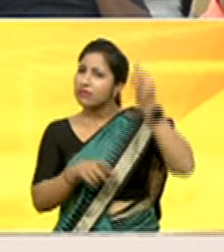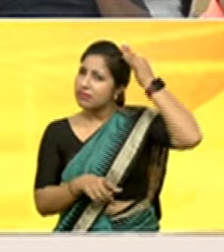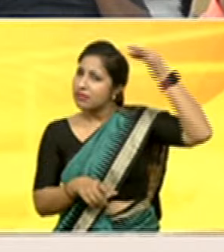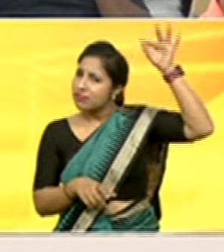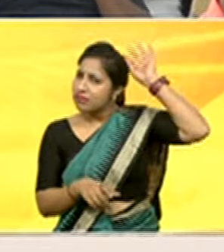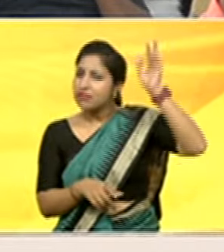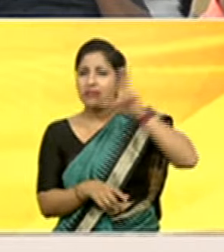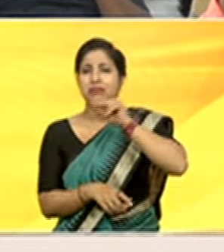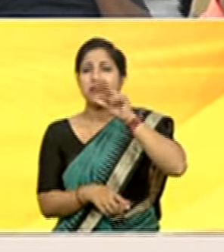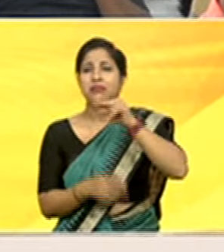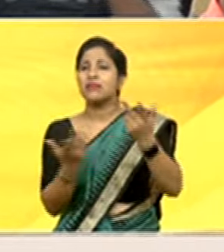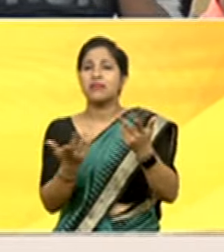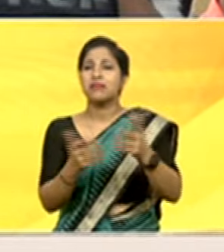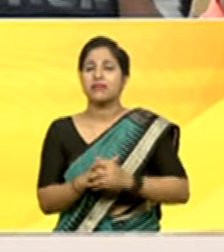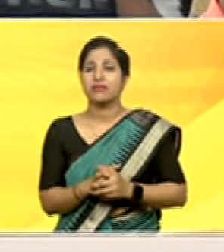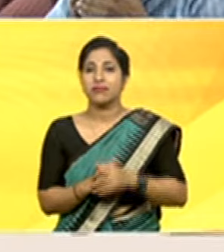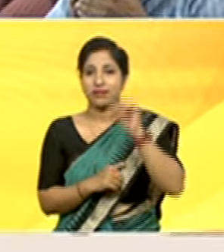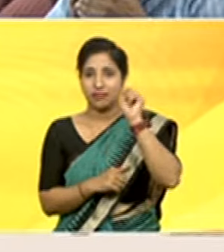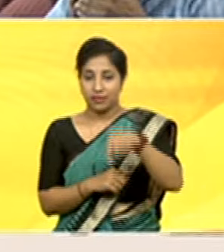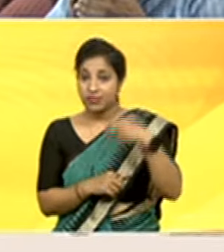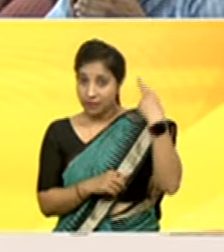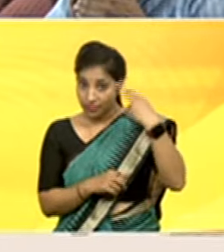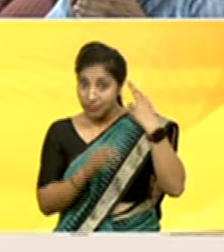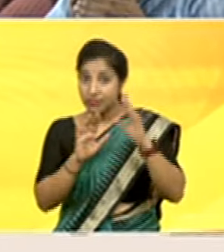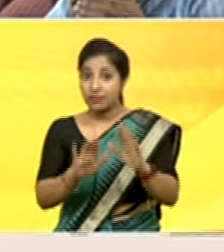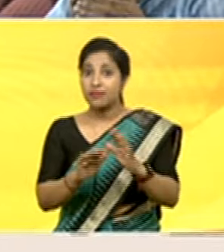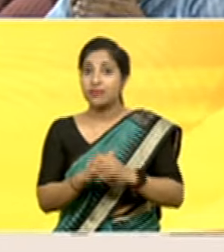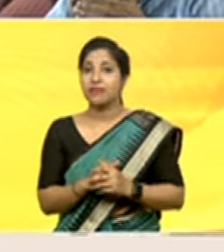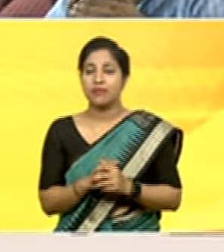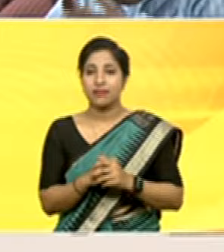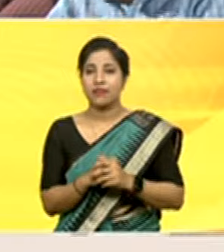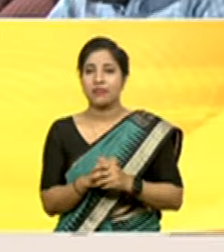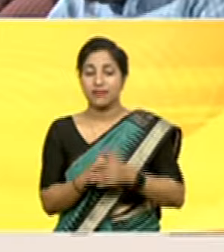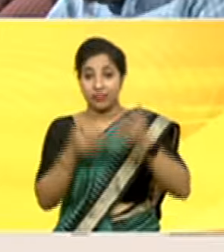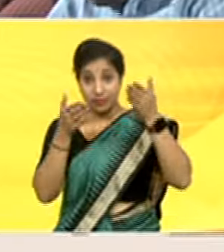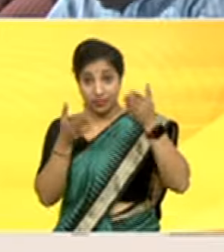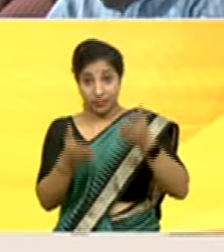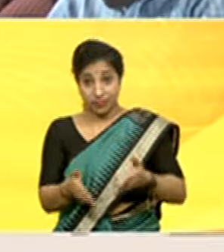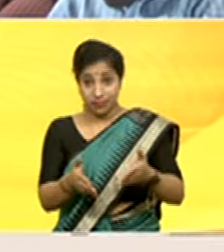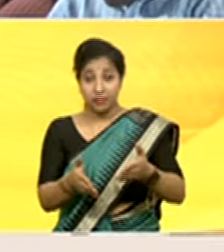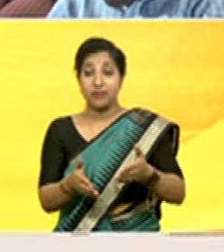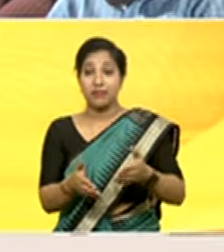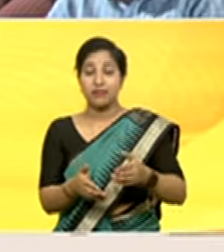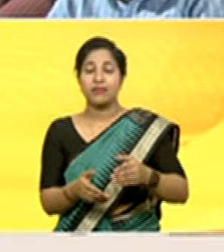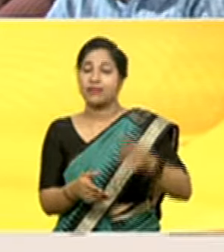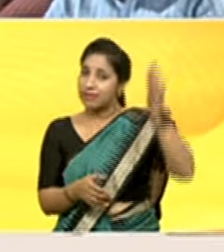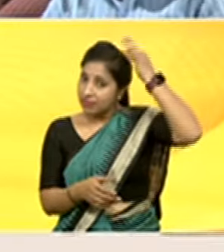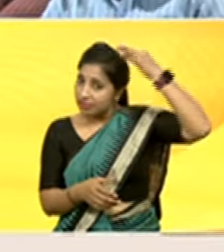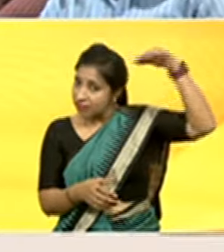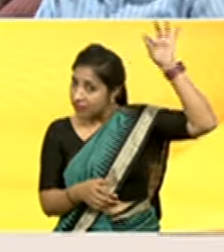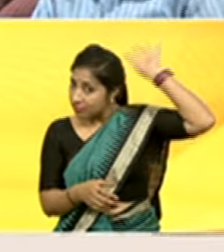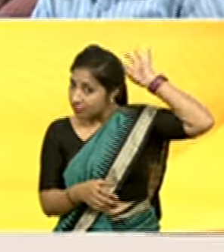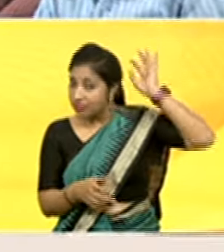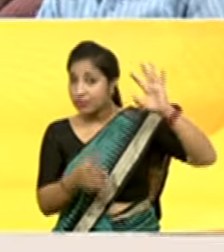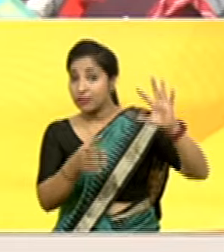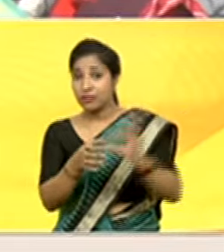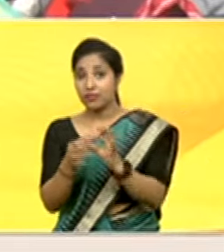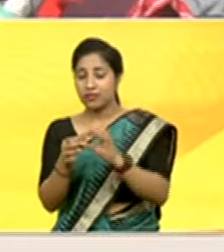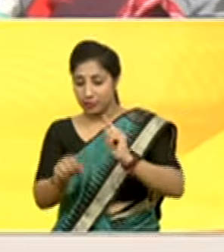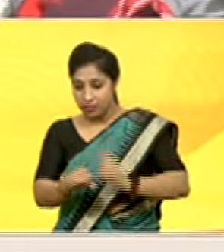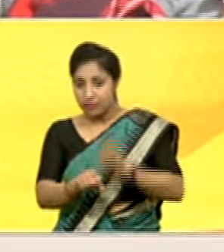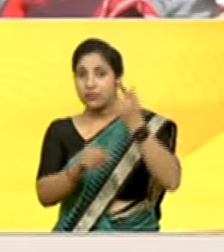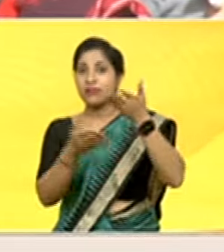क्यों बोल रहा हूं। इसकी बज़े हैं आज संस्कृत से जुड़ा एक खास